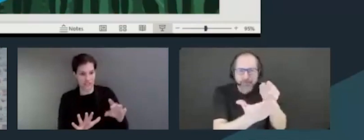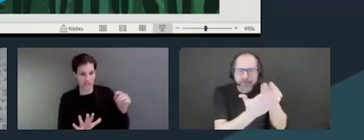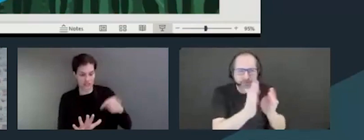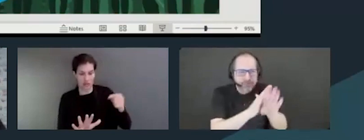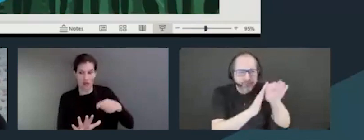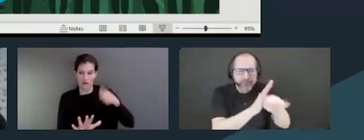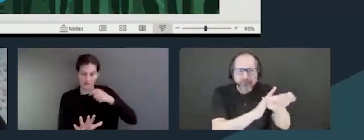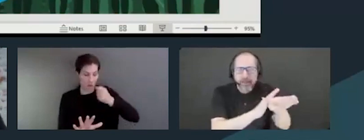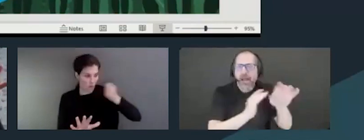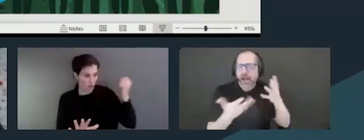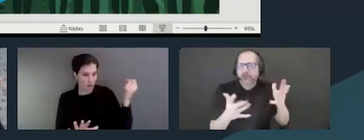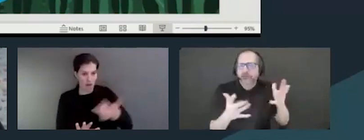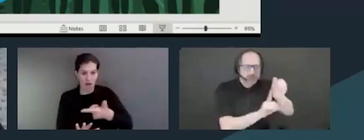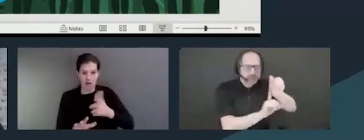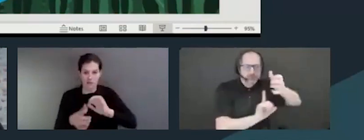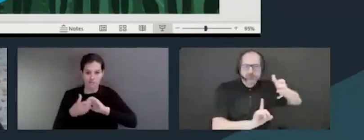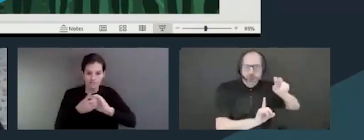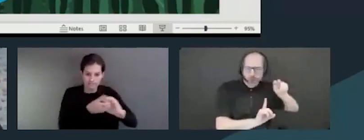de Nouveau-Brunswick,